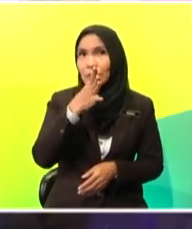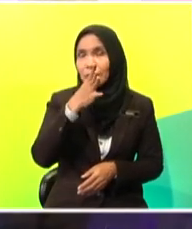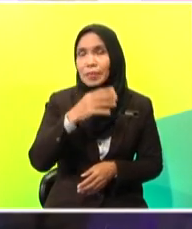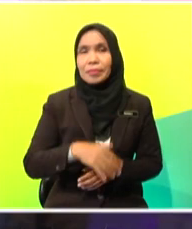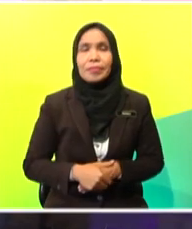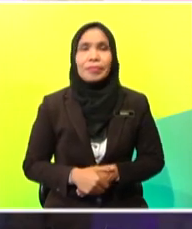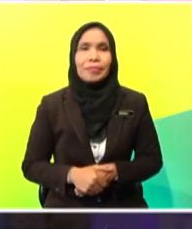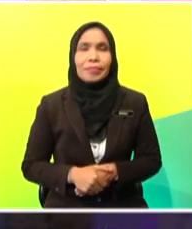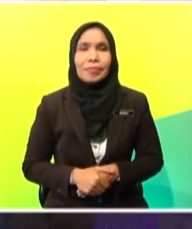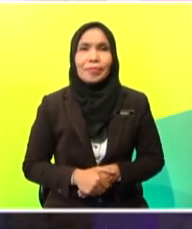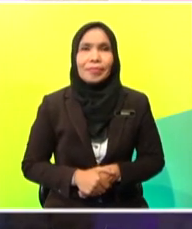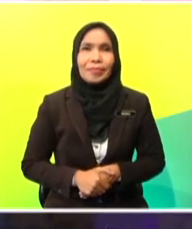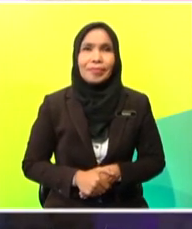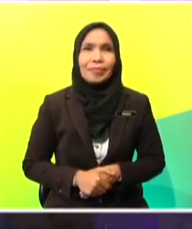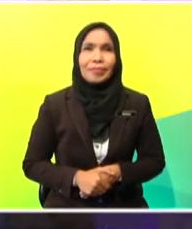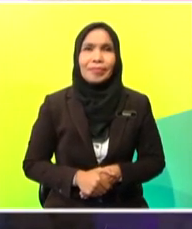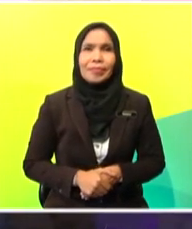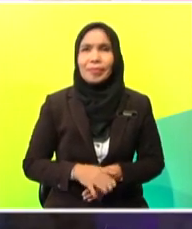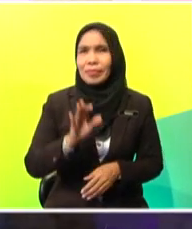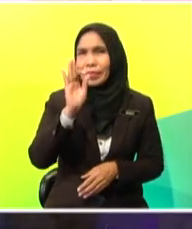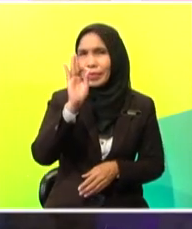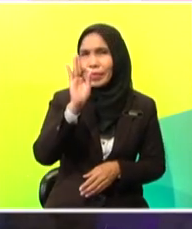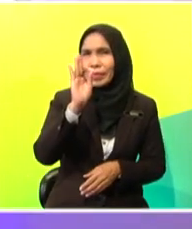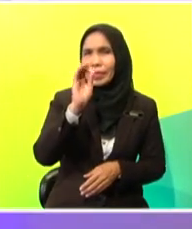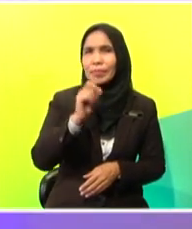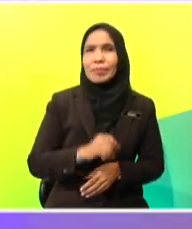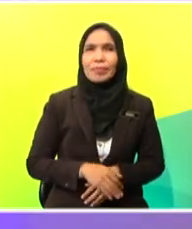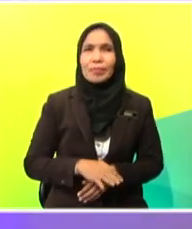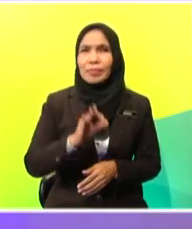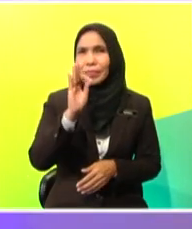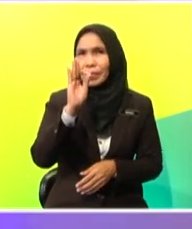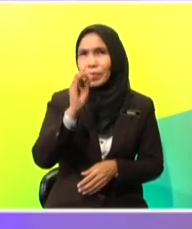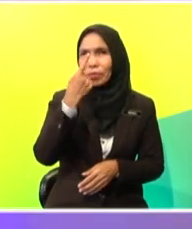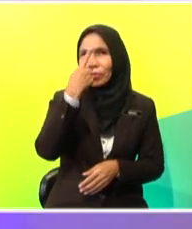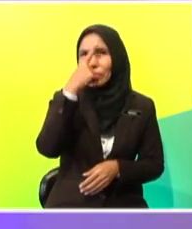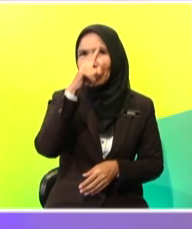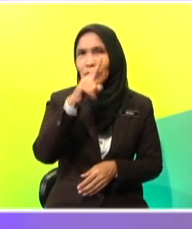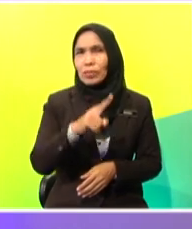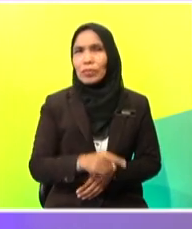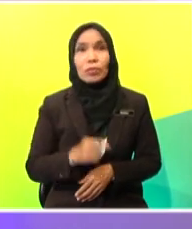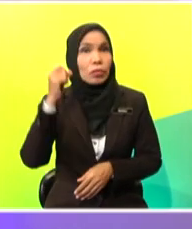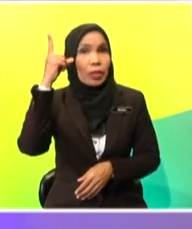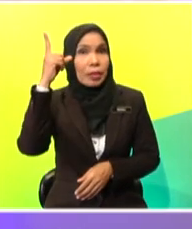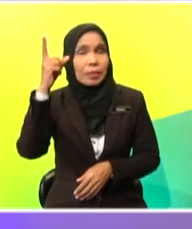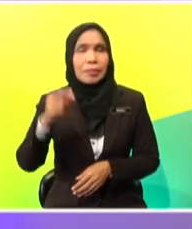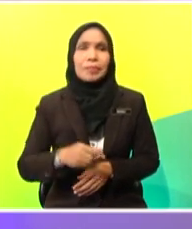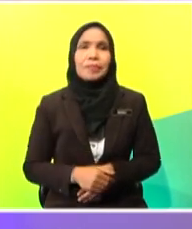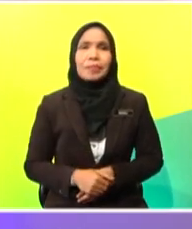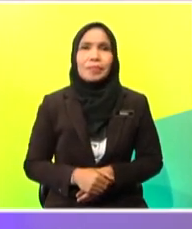udah hp-nya Kak Rina eh FF untuk untuk faham-faham